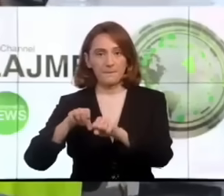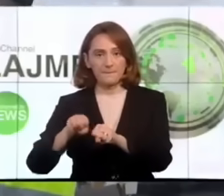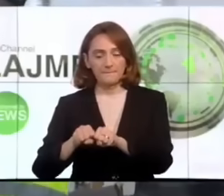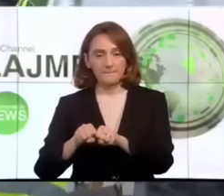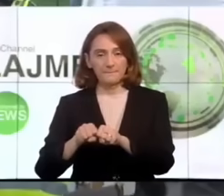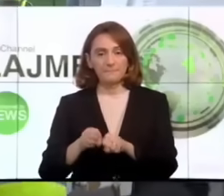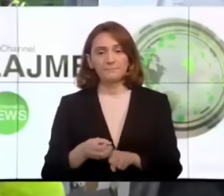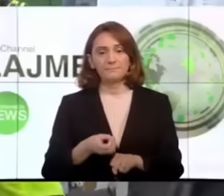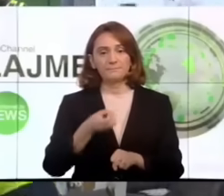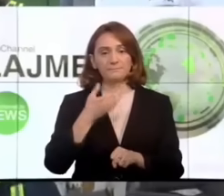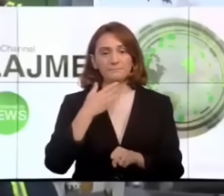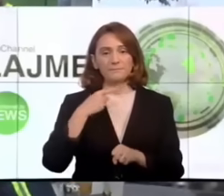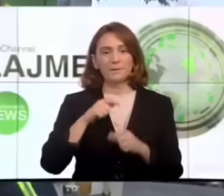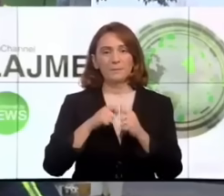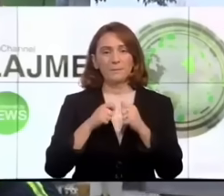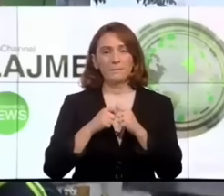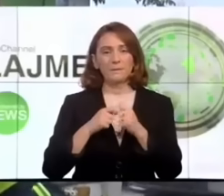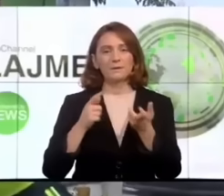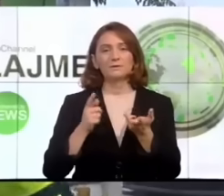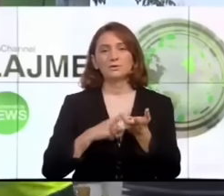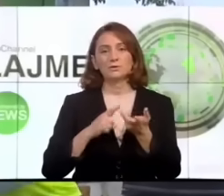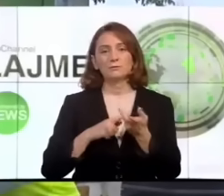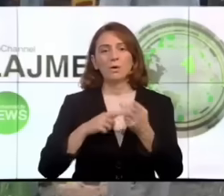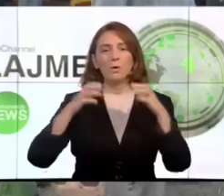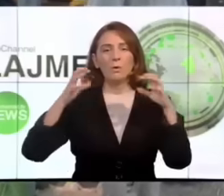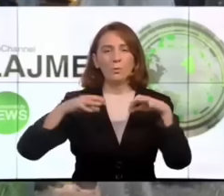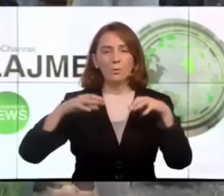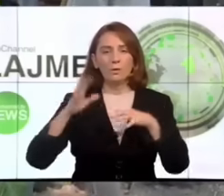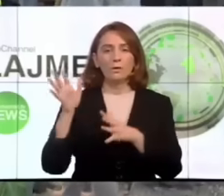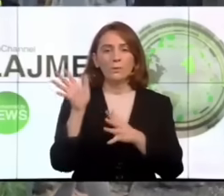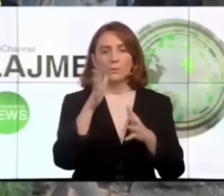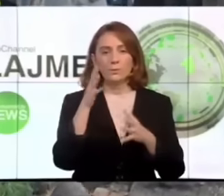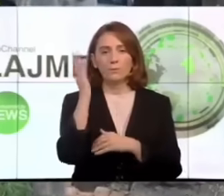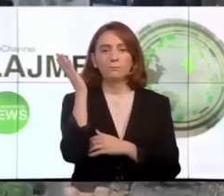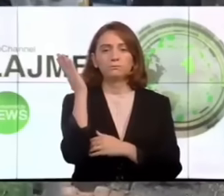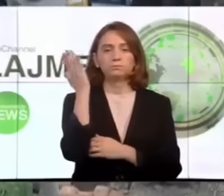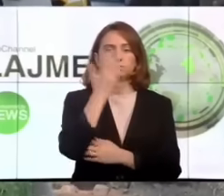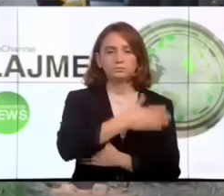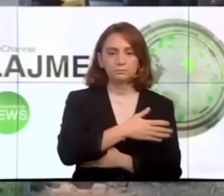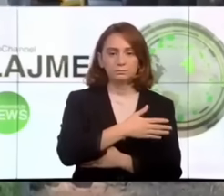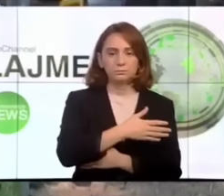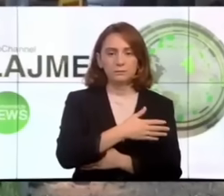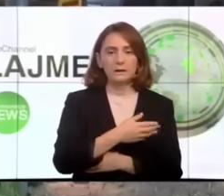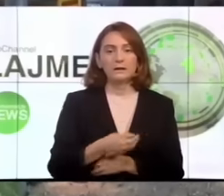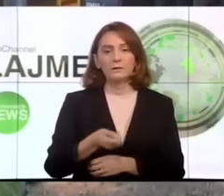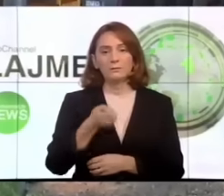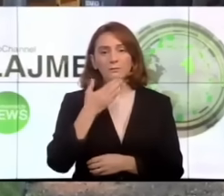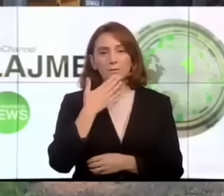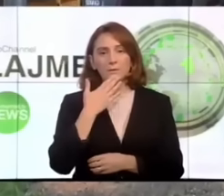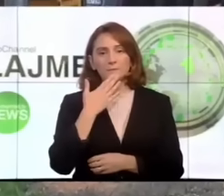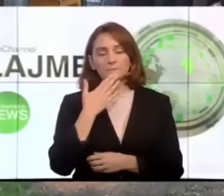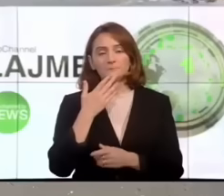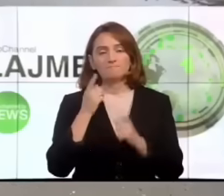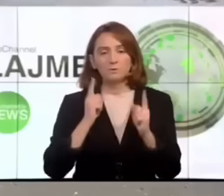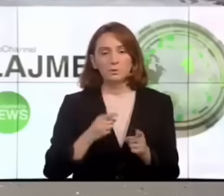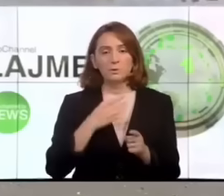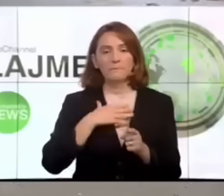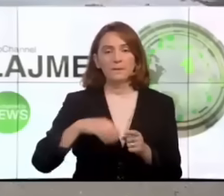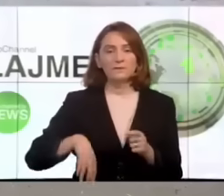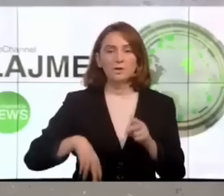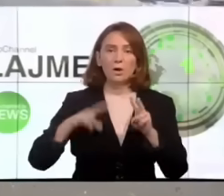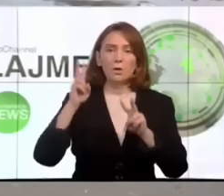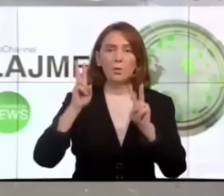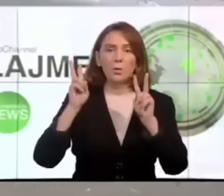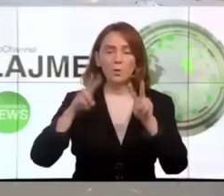perëndimore të qytetit të Shkodrës rrëzohen kur ka rreshje shiu dhe erë, duke ngritur alarmin për gjendjen e tyre dhe sigurinë për